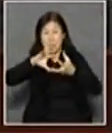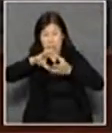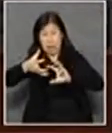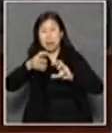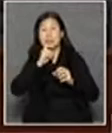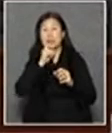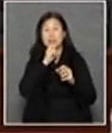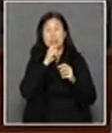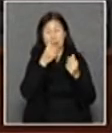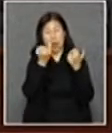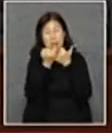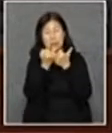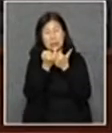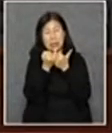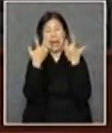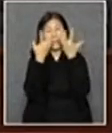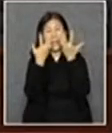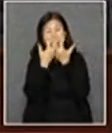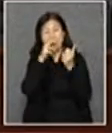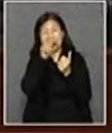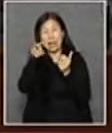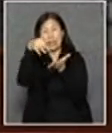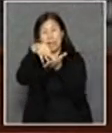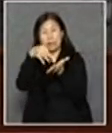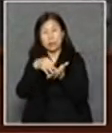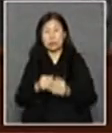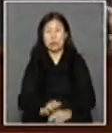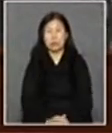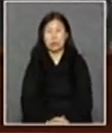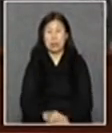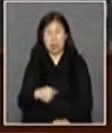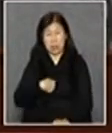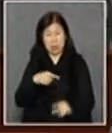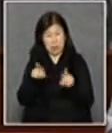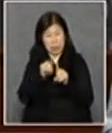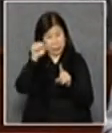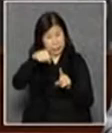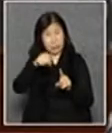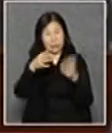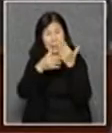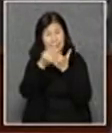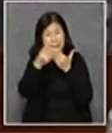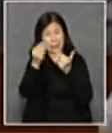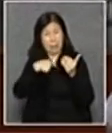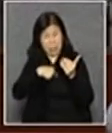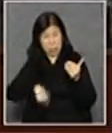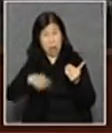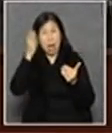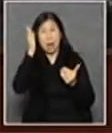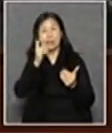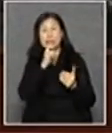種的看法，或者是那個的參與這樣。因為當然我很同意葉建源所說的部分，但只不